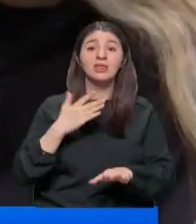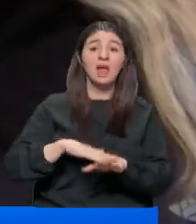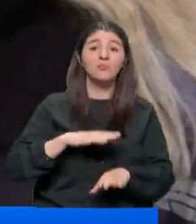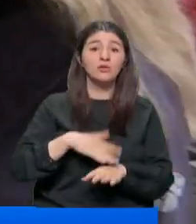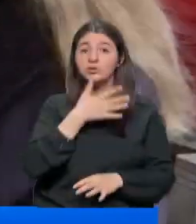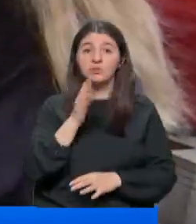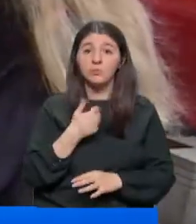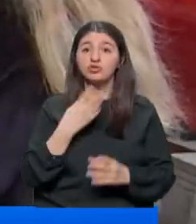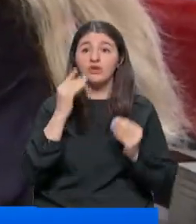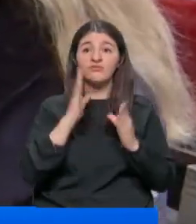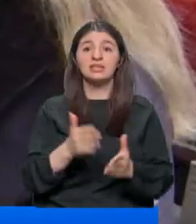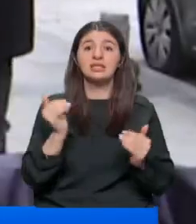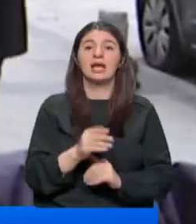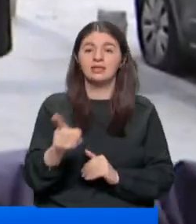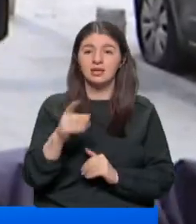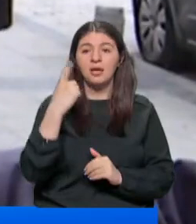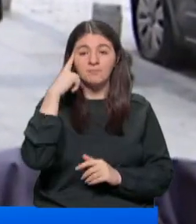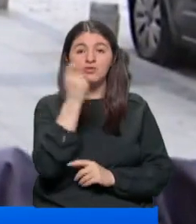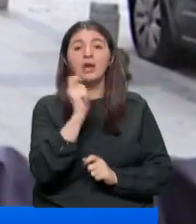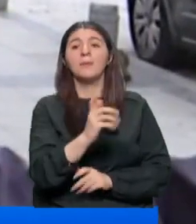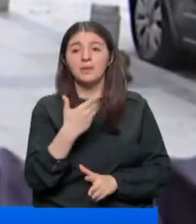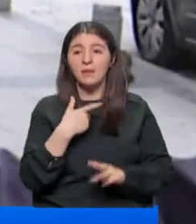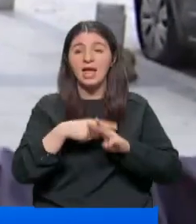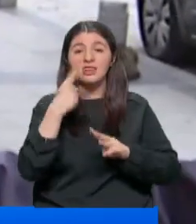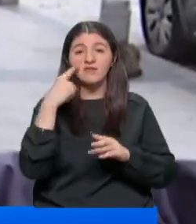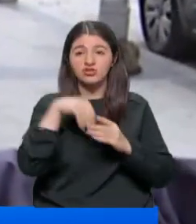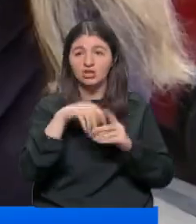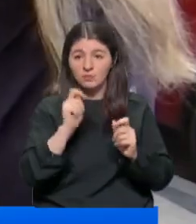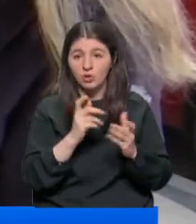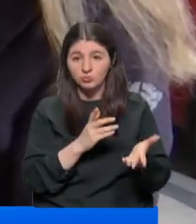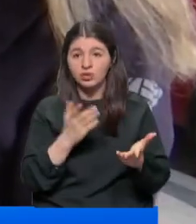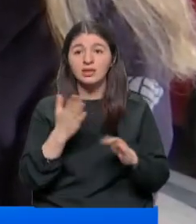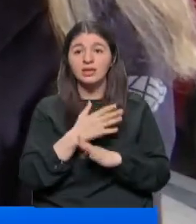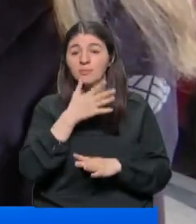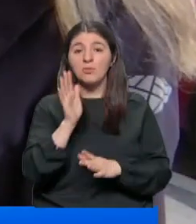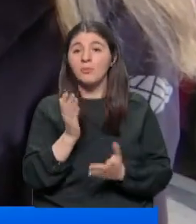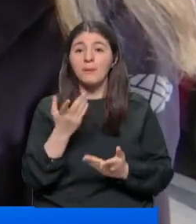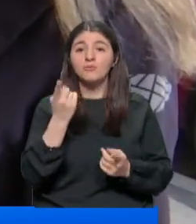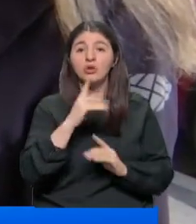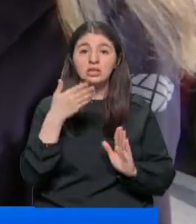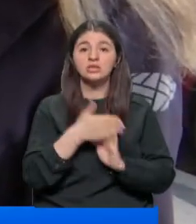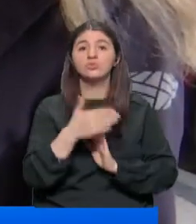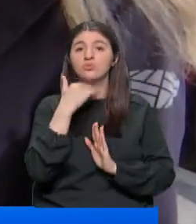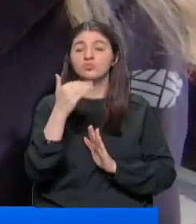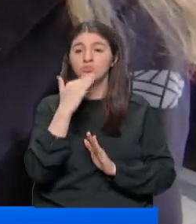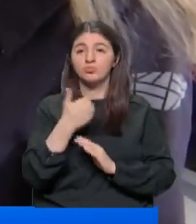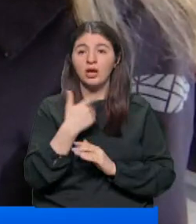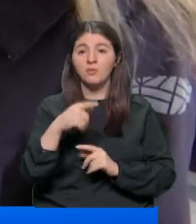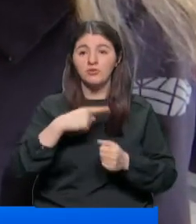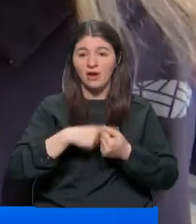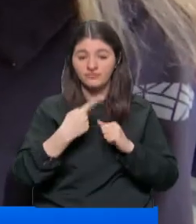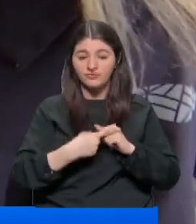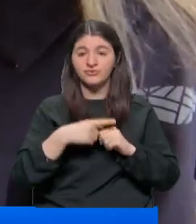yapacağımızı bilmiyoruz. Çok fazla geldi. Başvuru yapamadım. E-Devlet üzerinden yapılıyormuş. Nedenini bilmiyorum ama bir türlü giriş yapamadım. Bu